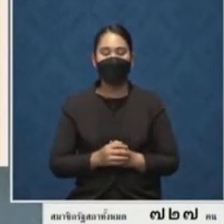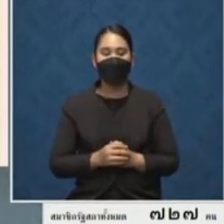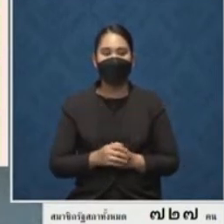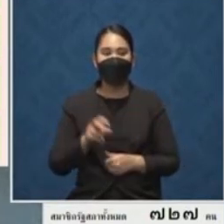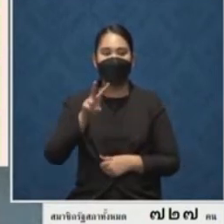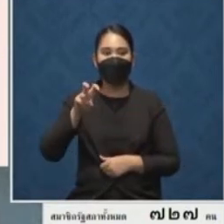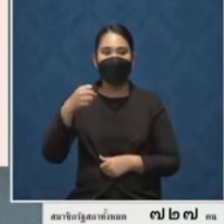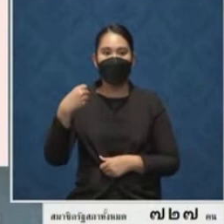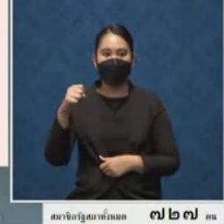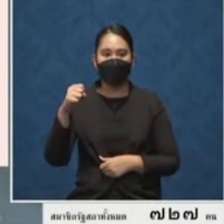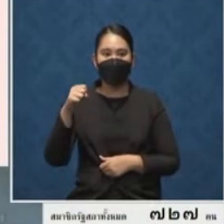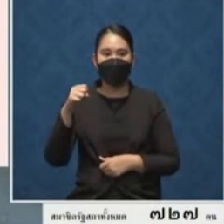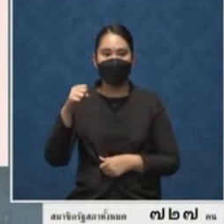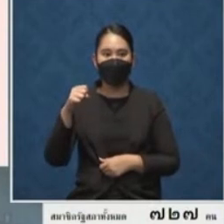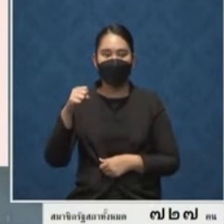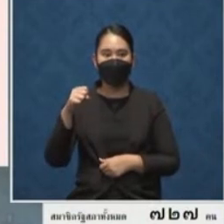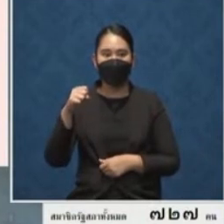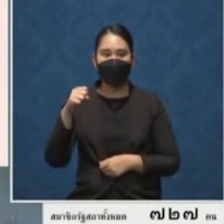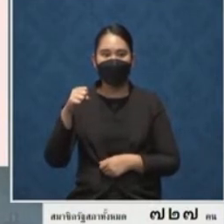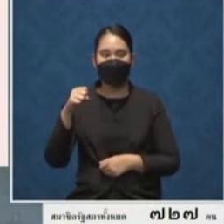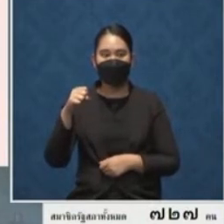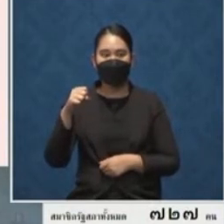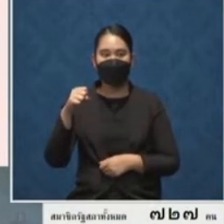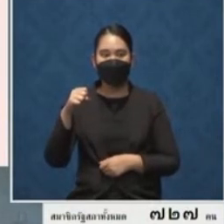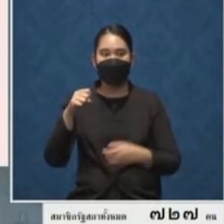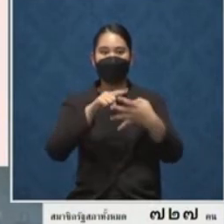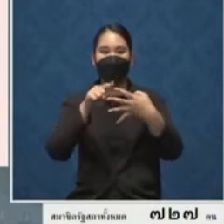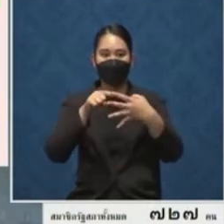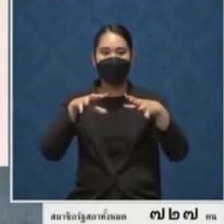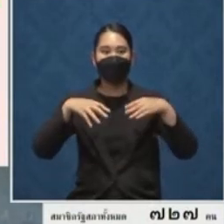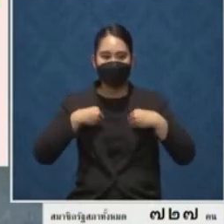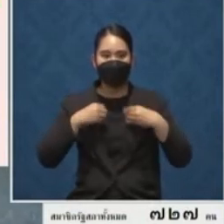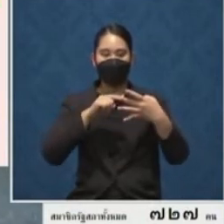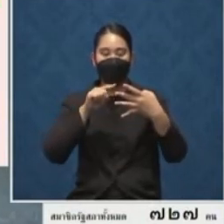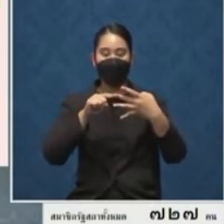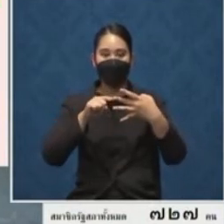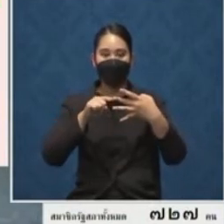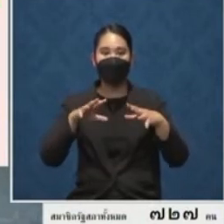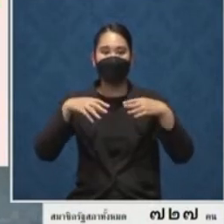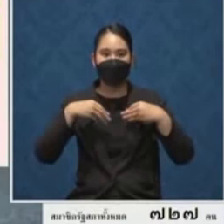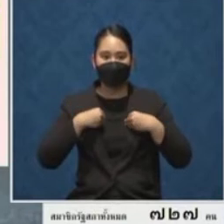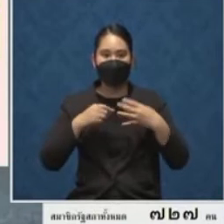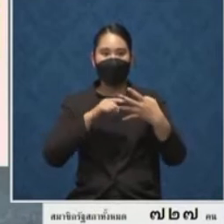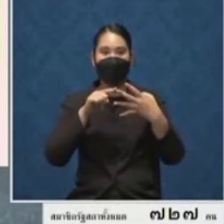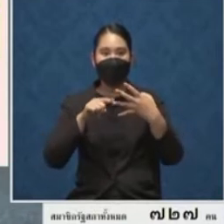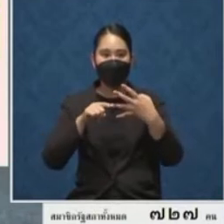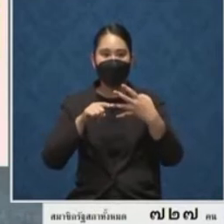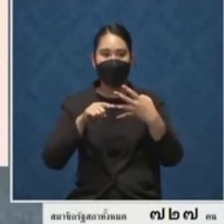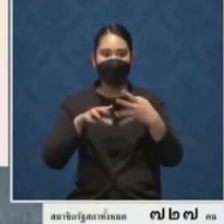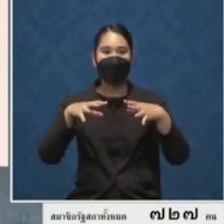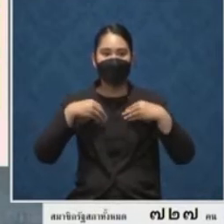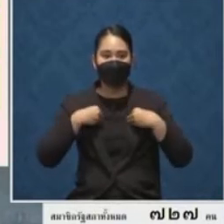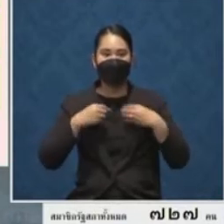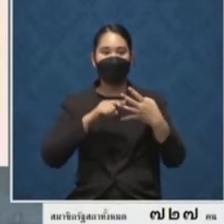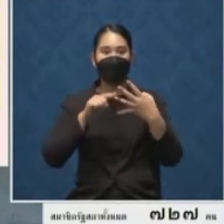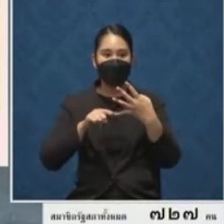ษ์ชัยนัน ท์1รับหลักการ2รับหลักการ3รับหลักการ4